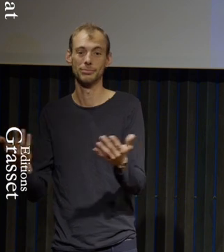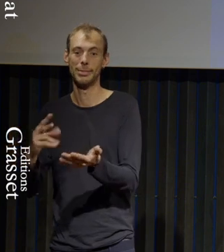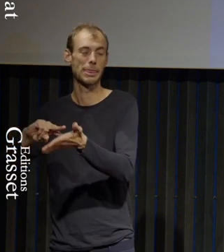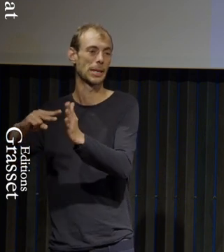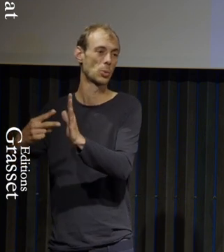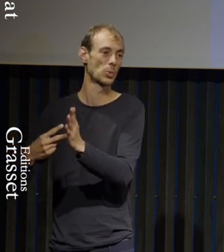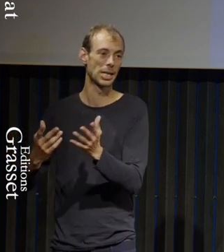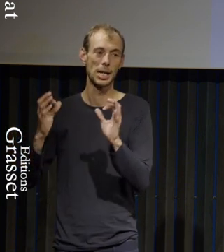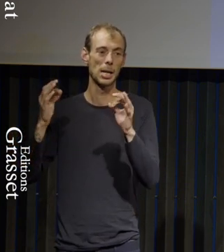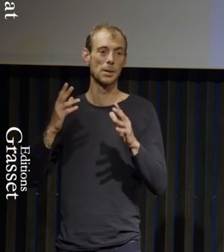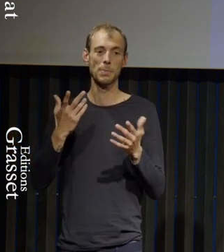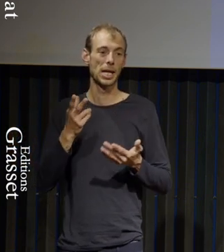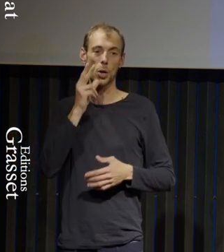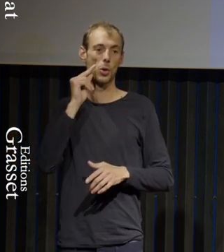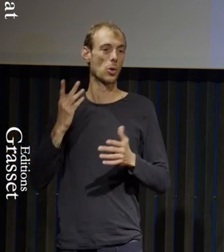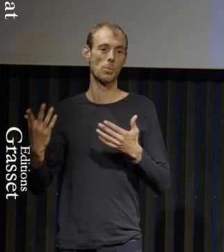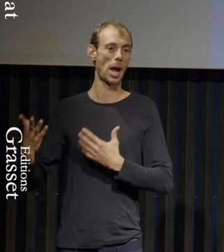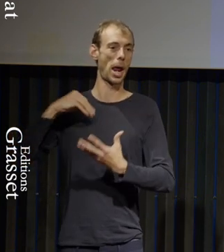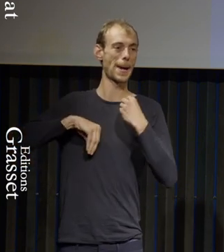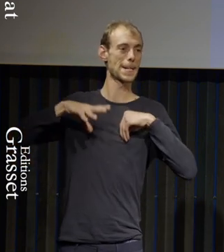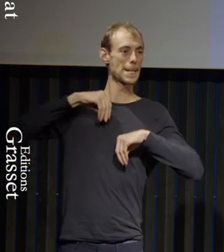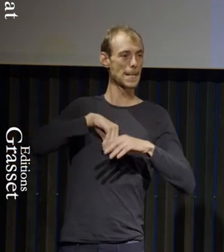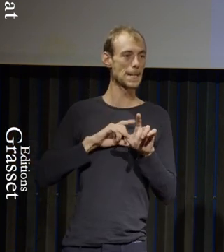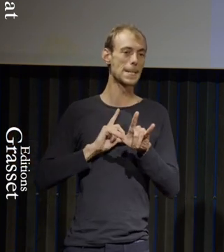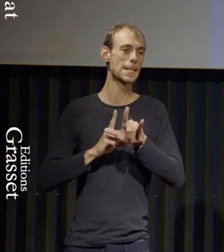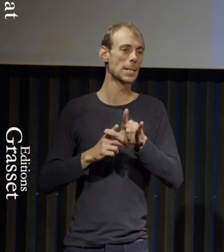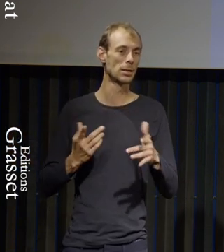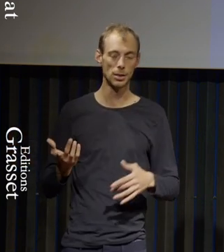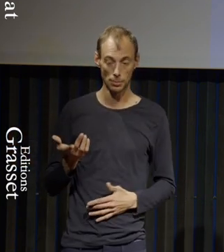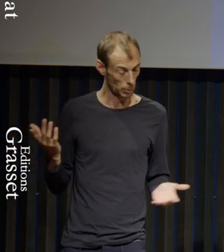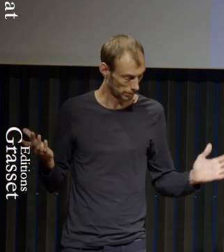technologie? Si on suit le raisonnement que j'ai suivi, qui est de dire que